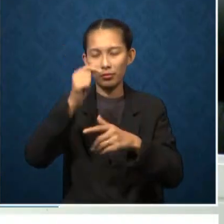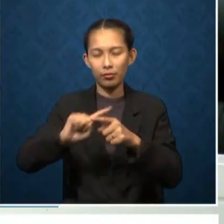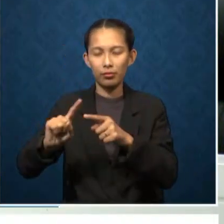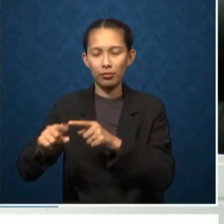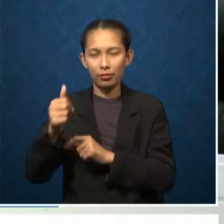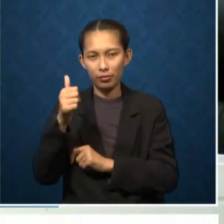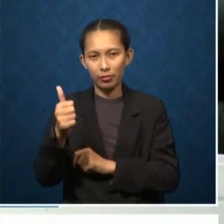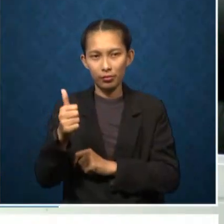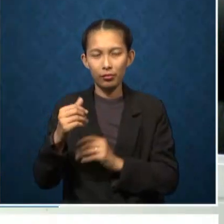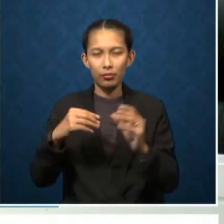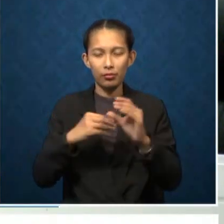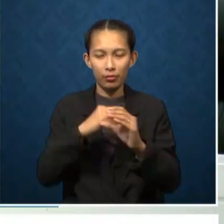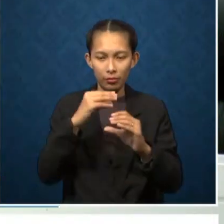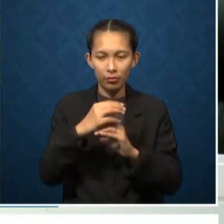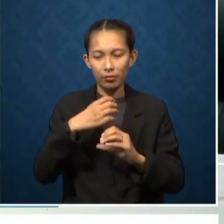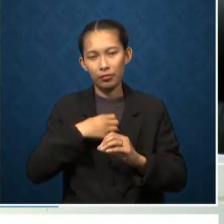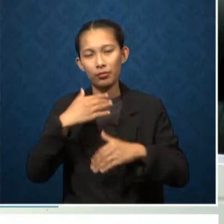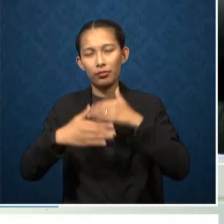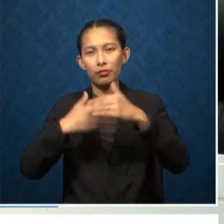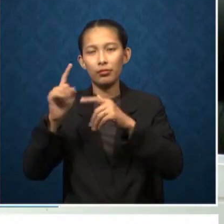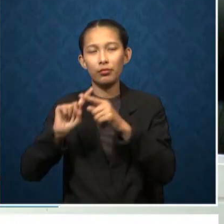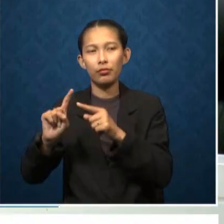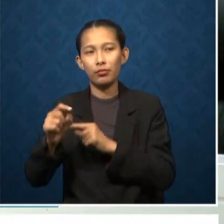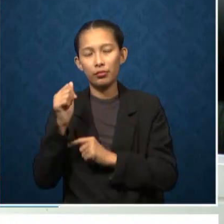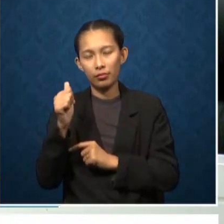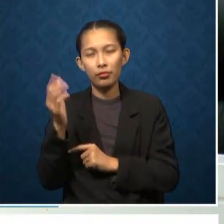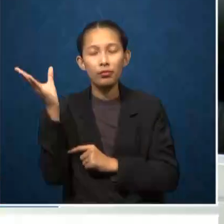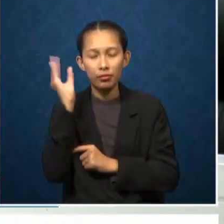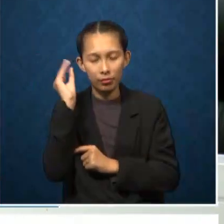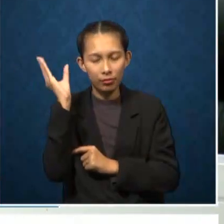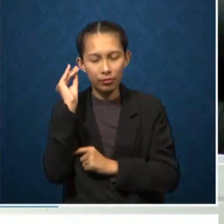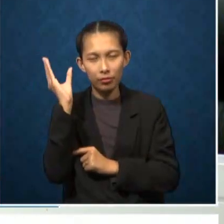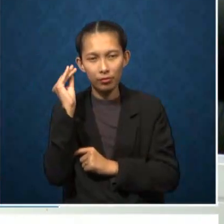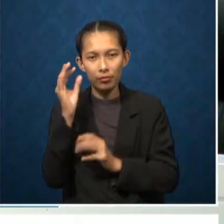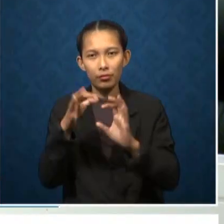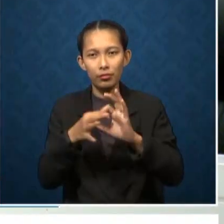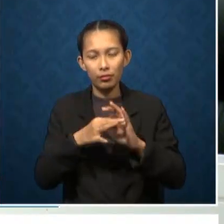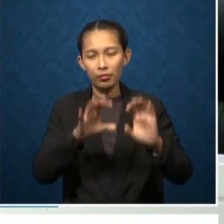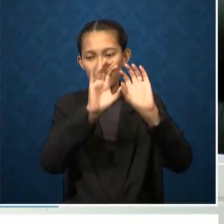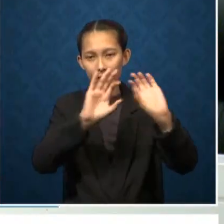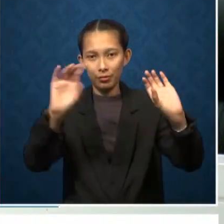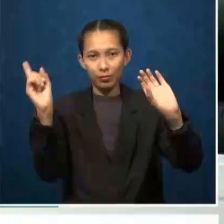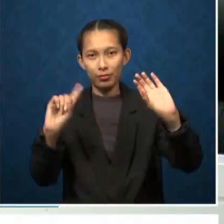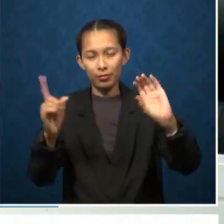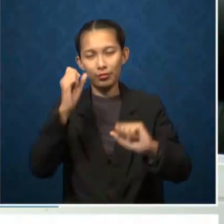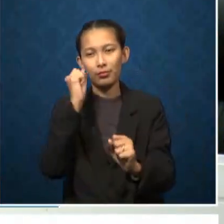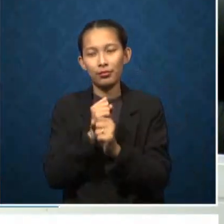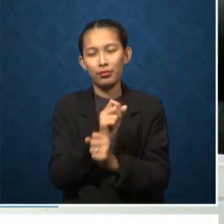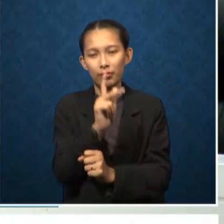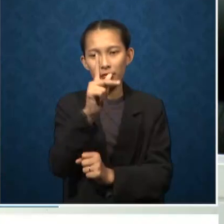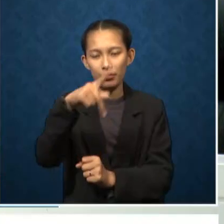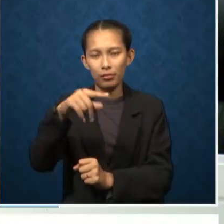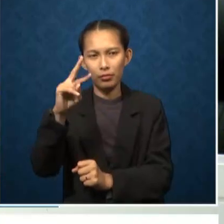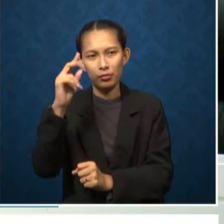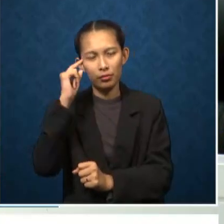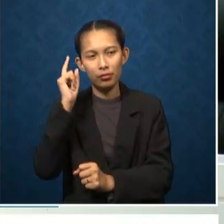ครงการแผนงานในการที่ต้องการพัฒนาชุมชนเข้ามาเรารับฟังความคิดเห็นส่วนราชการในการทำงานของกพร.ว่าต้องปรับ